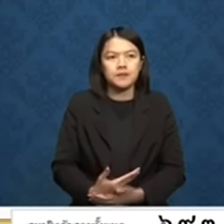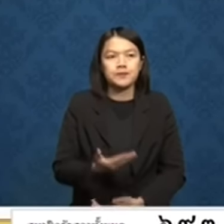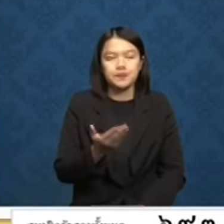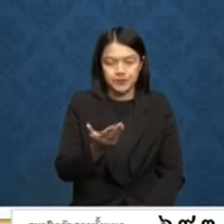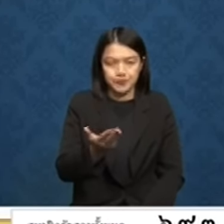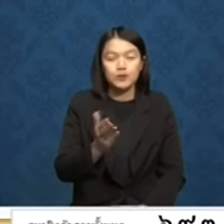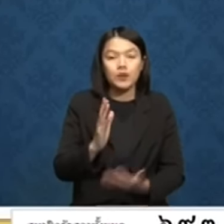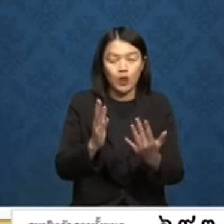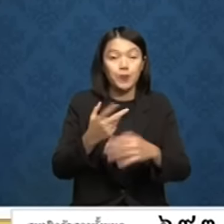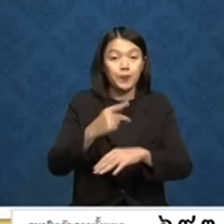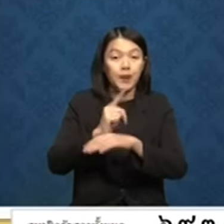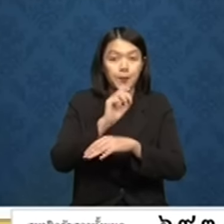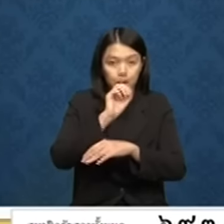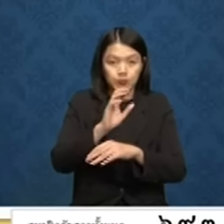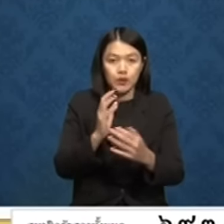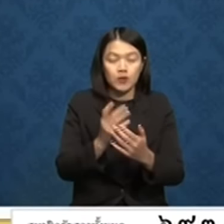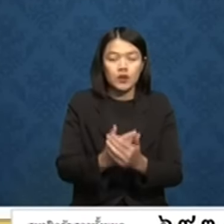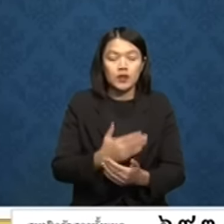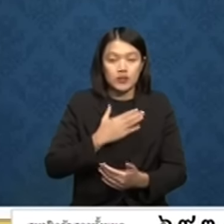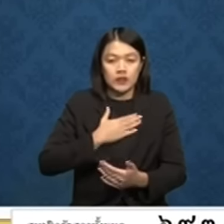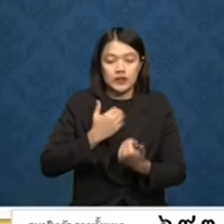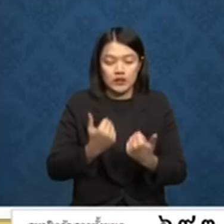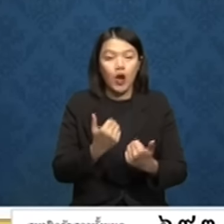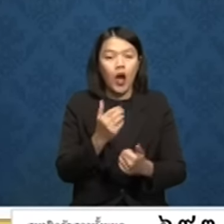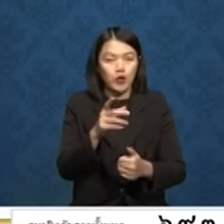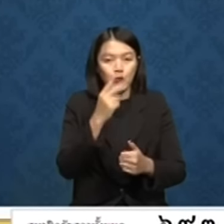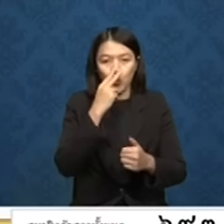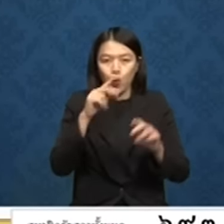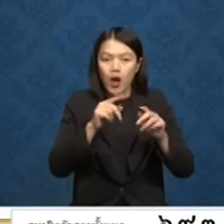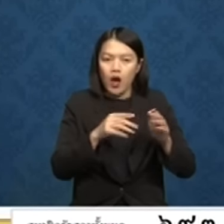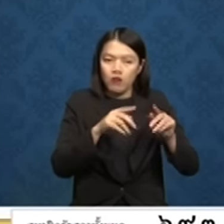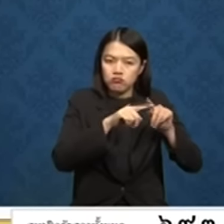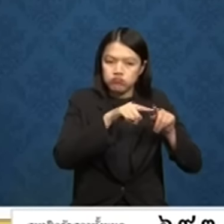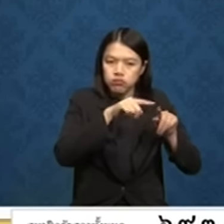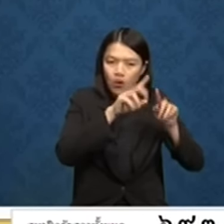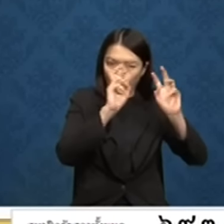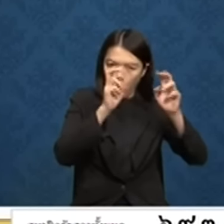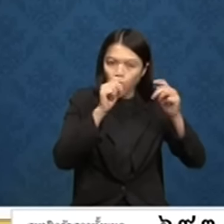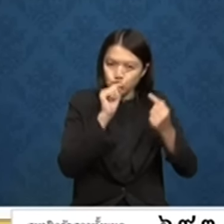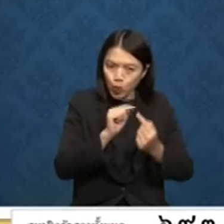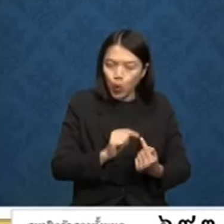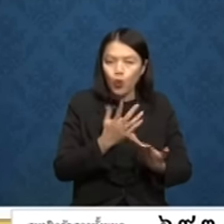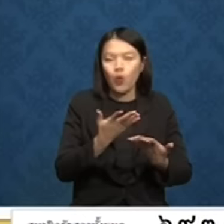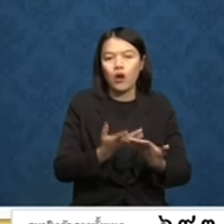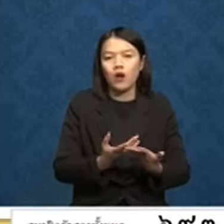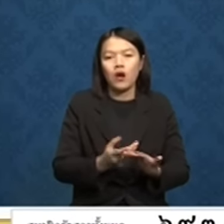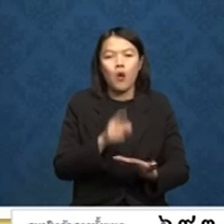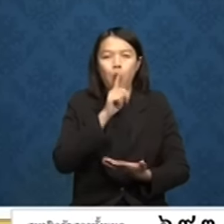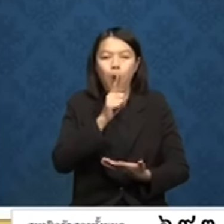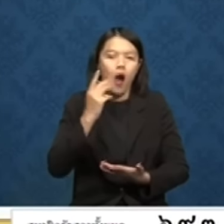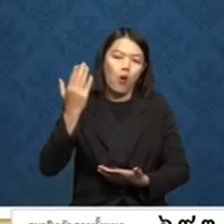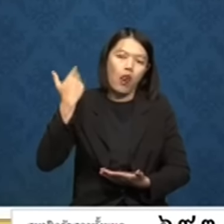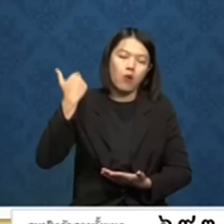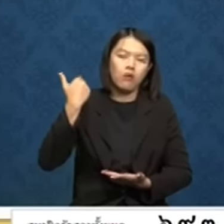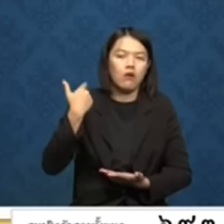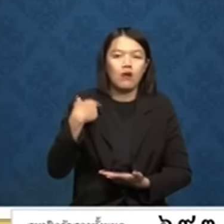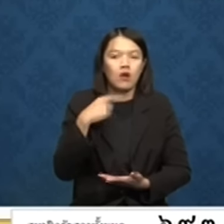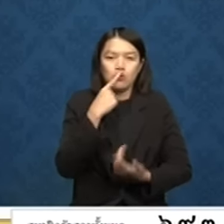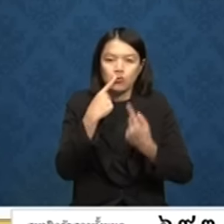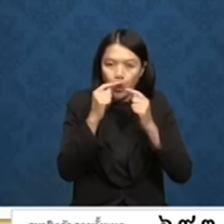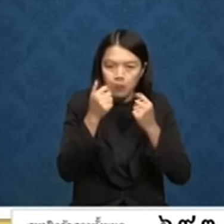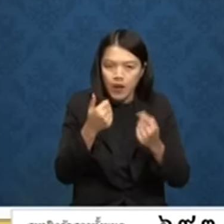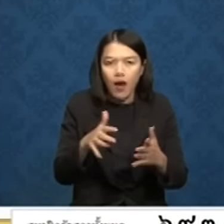ฟังนะครับแต่ว่าอย่างไรก็ตามเนี่ยในขณะนี้ขอให้อยู่ในกรอบแล้วก็พยายามอย่าพาดพิงโดยเฉพาะรัฐบาลในอดีตคนที่เขาไม่สามารถมาตอ